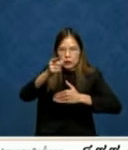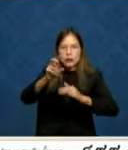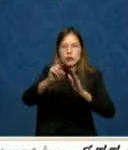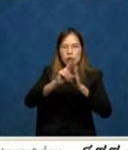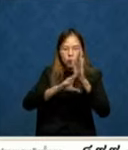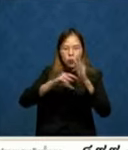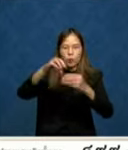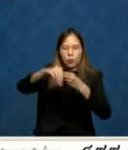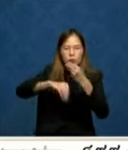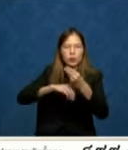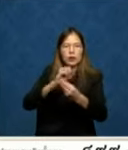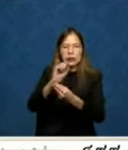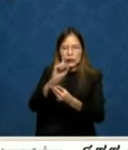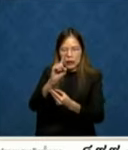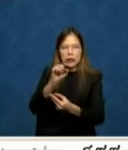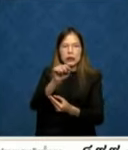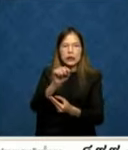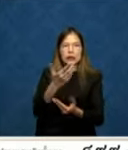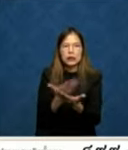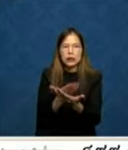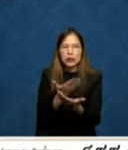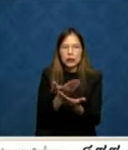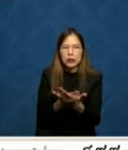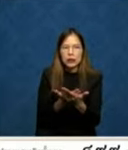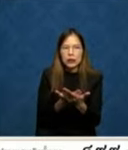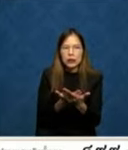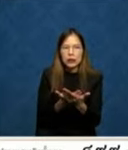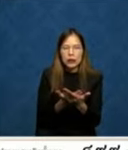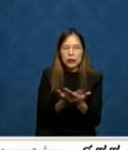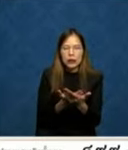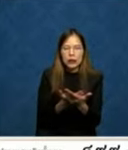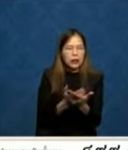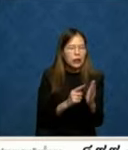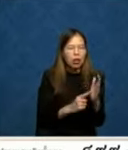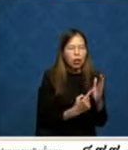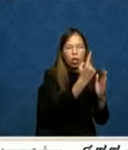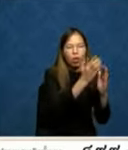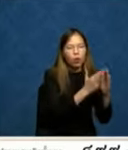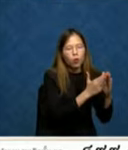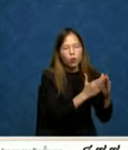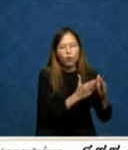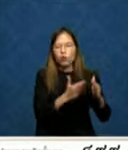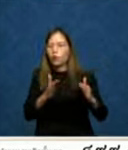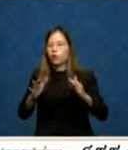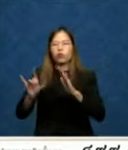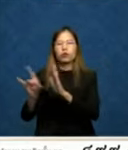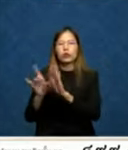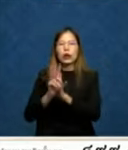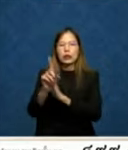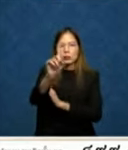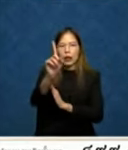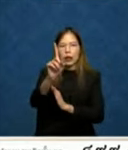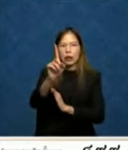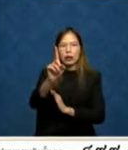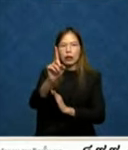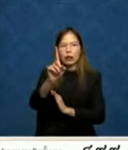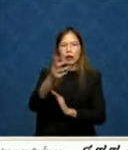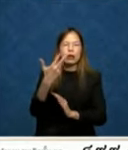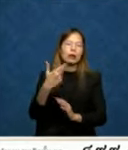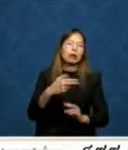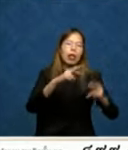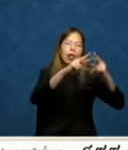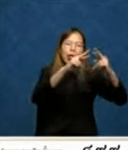ไทยว่าสุดท้ายแล้วเนี่ยเม็ดเงินมันไหลจากบาทแรกไปบาทสุดท้ายเนี่ยมันวิ่งไปทางไหนมันไปร้านก๋วยเตี๋ยว